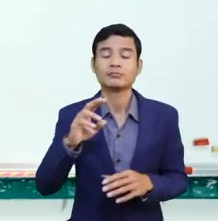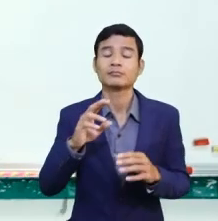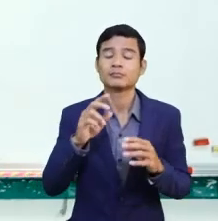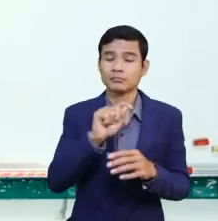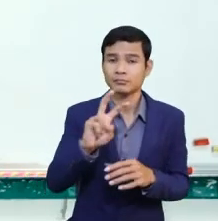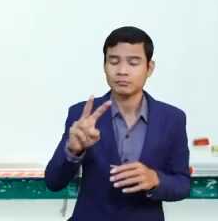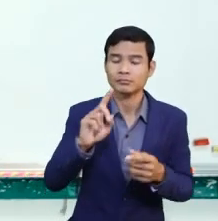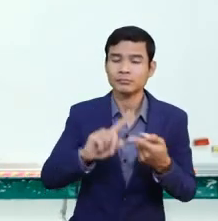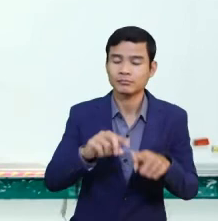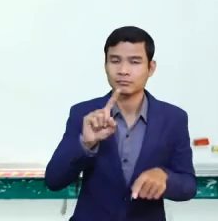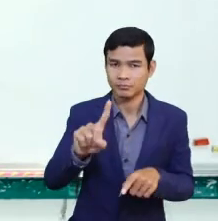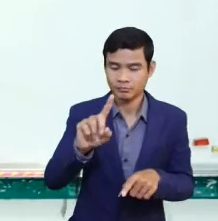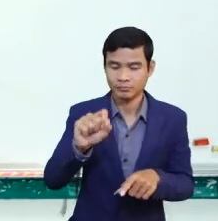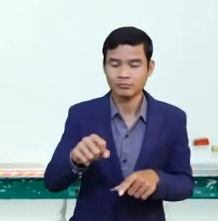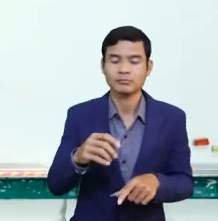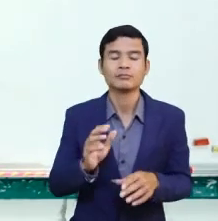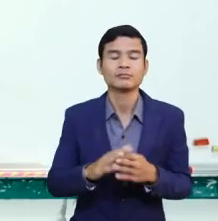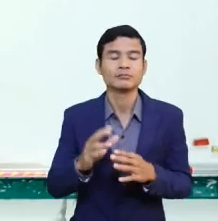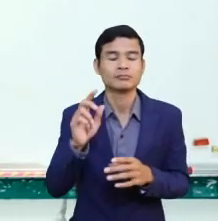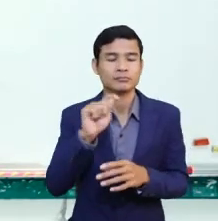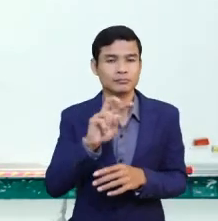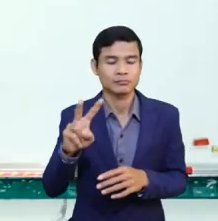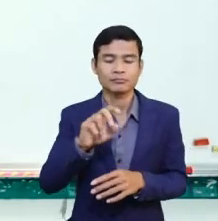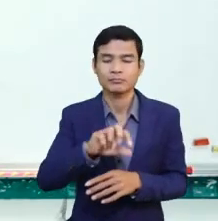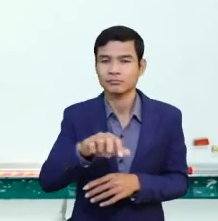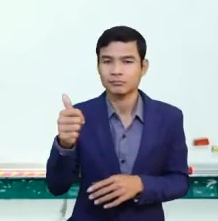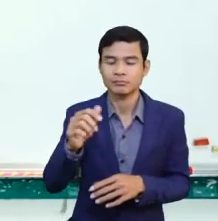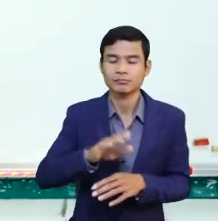britani public muối cha nâng tu tu nini đại miền được